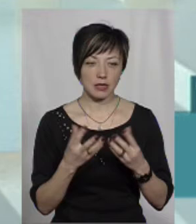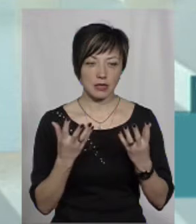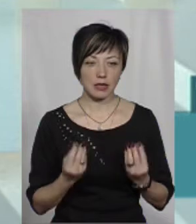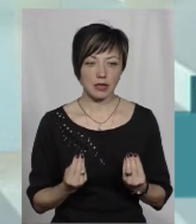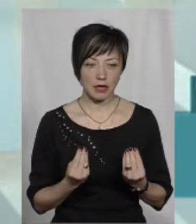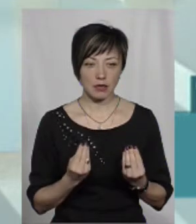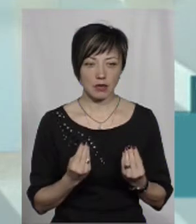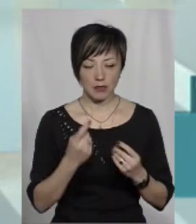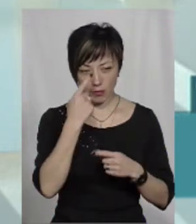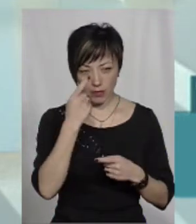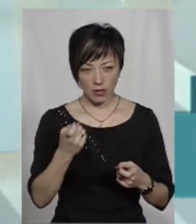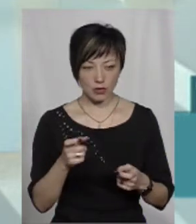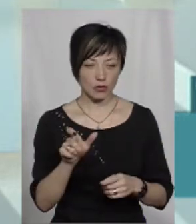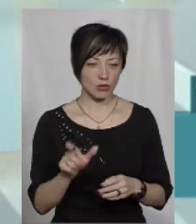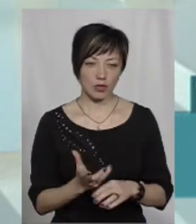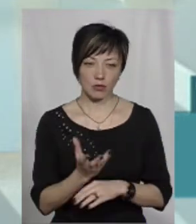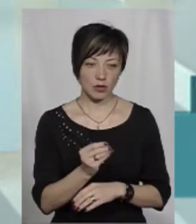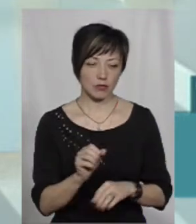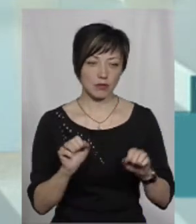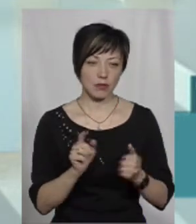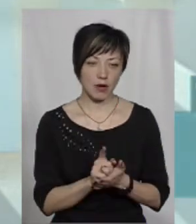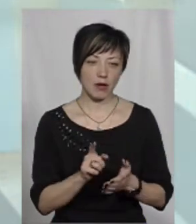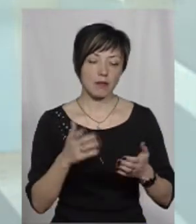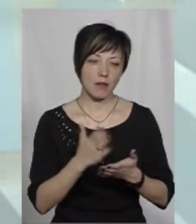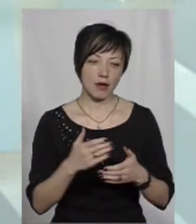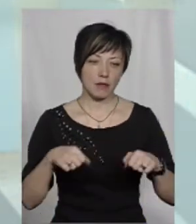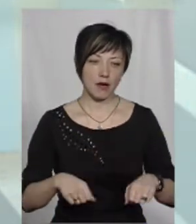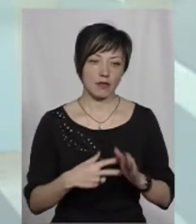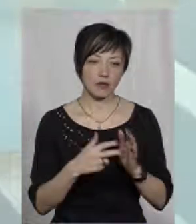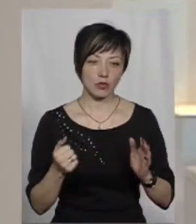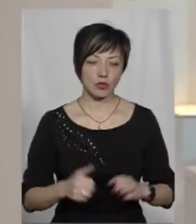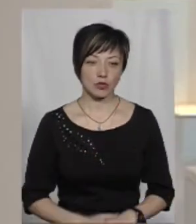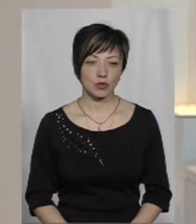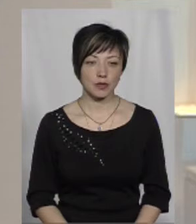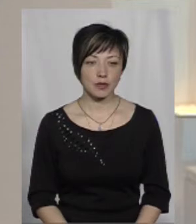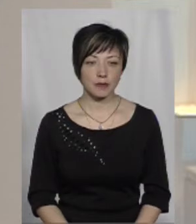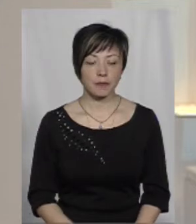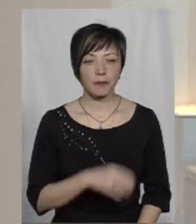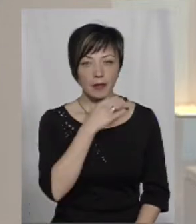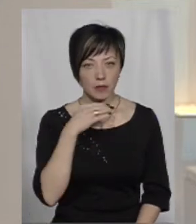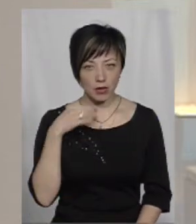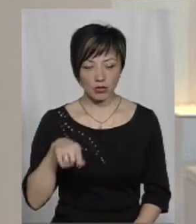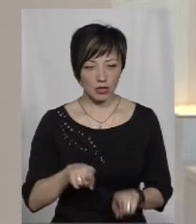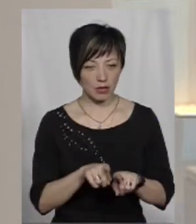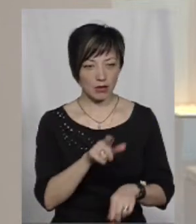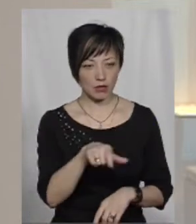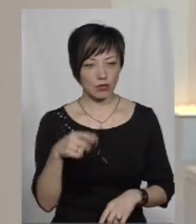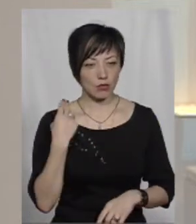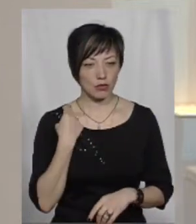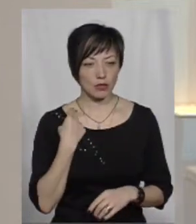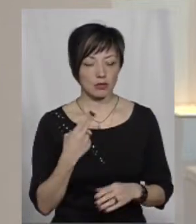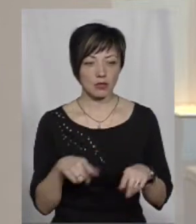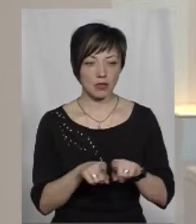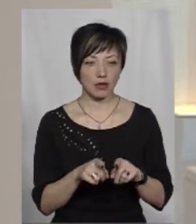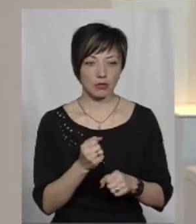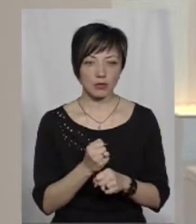10 днів після вручення попередження споживач не оплатив, його маємо право відключити. І багато таких боржників, з якими